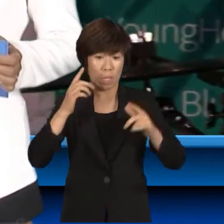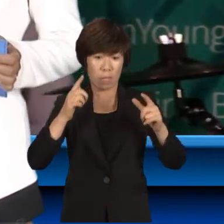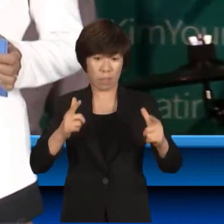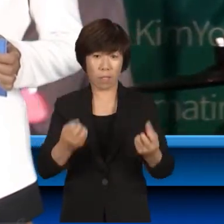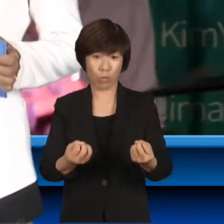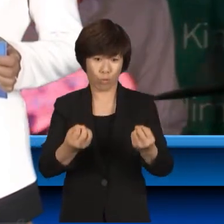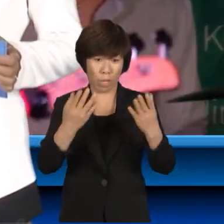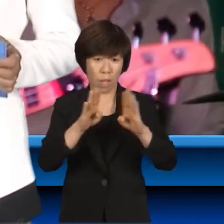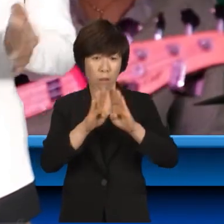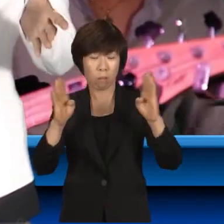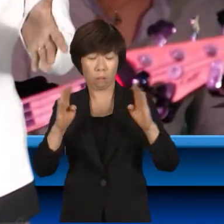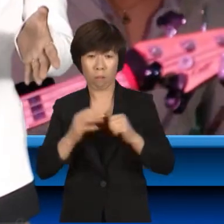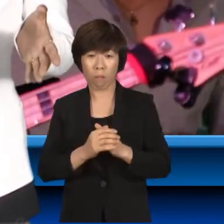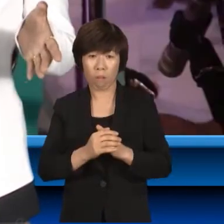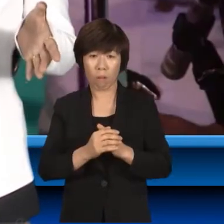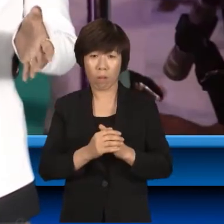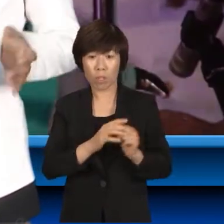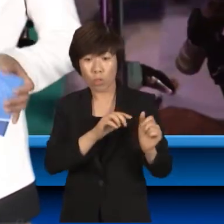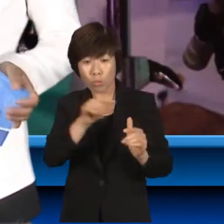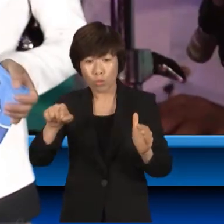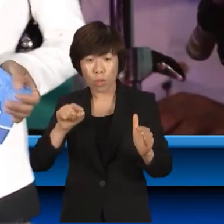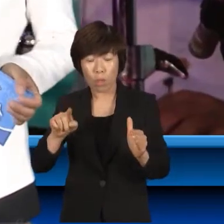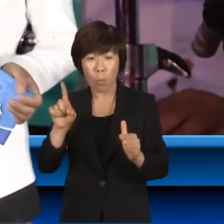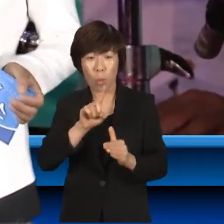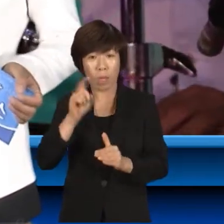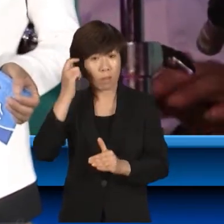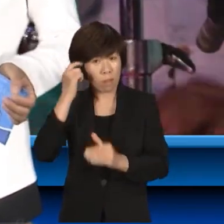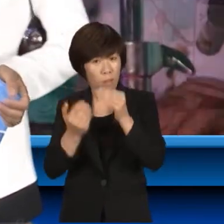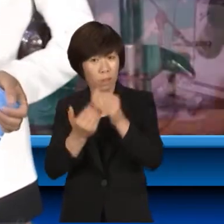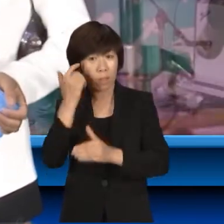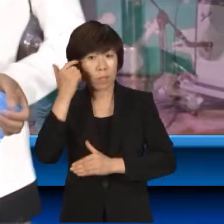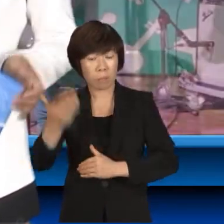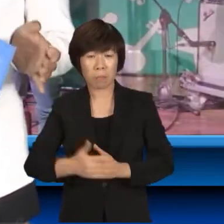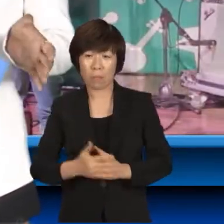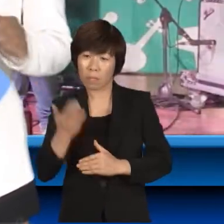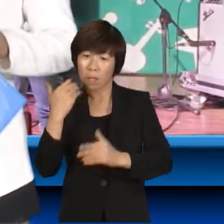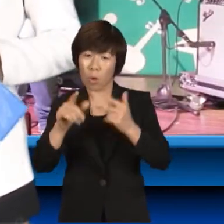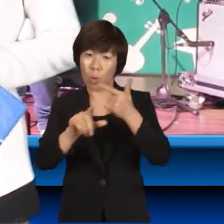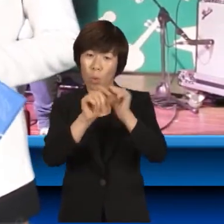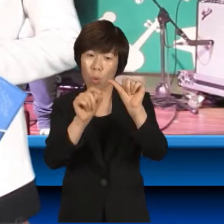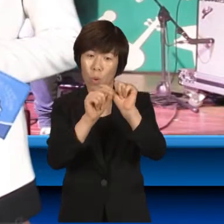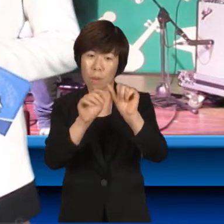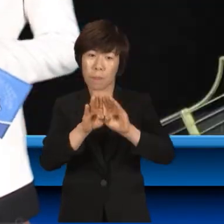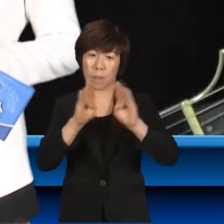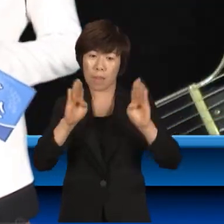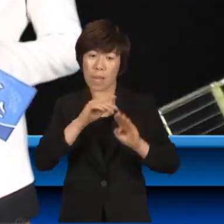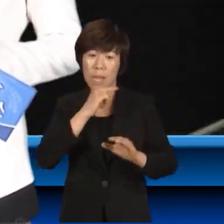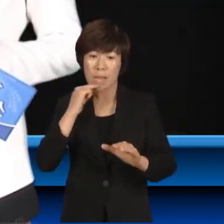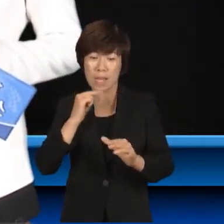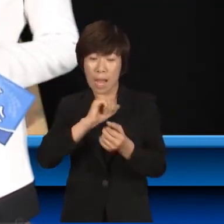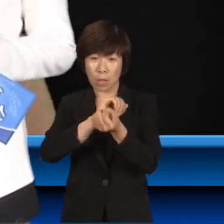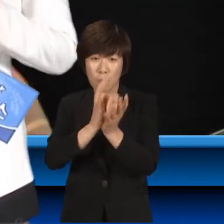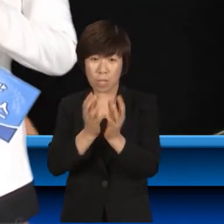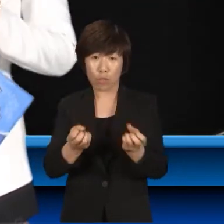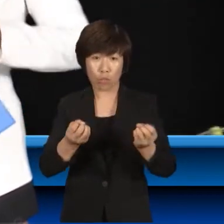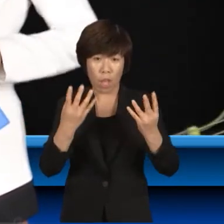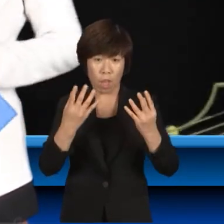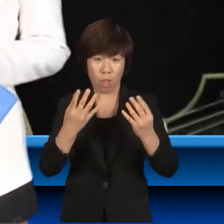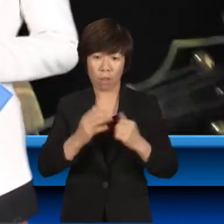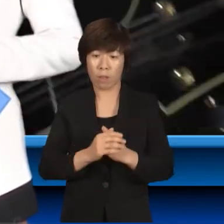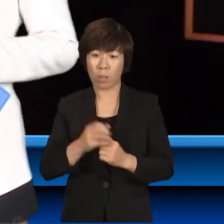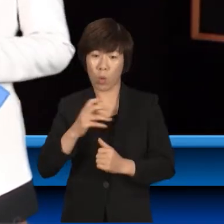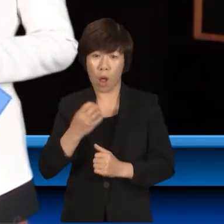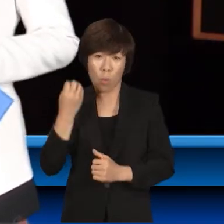울산에서 열리는 축제 하면 어떤 축제가 가장 먼저 떠오르시나요? 지난 5월에 열렸던 장미축제와 국내